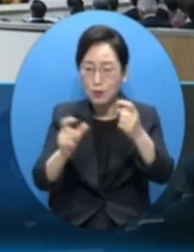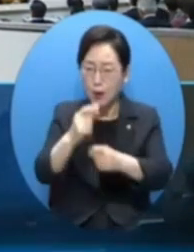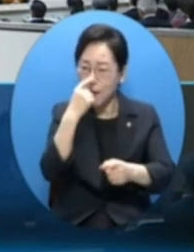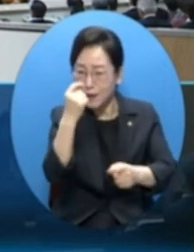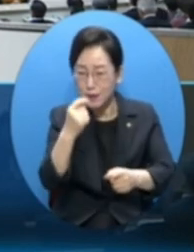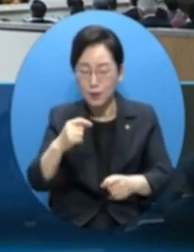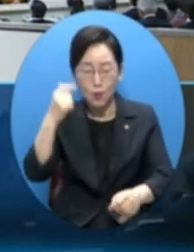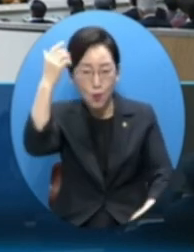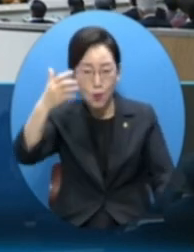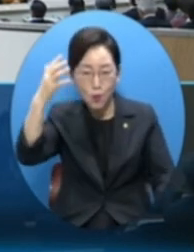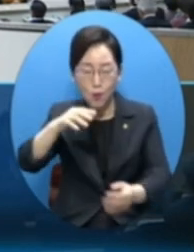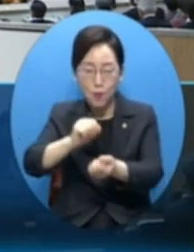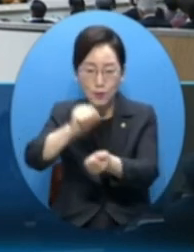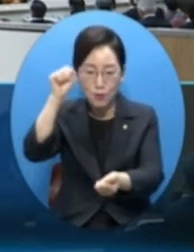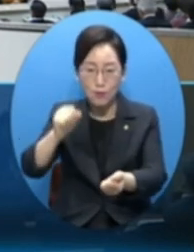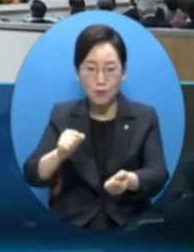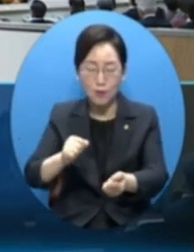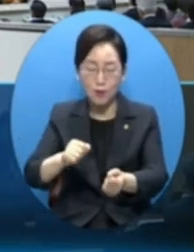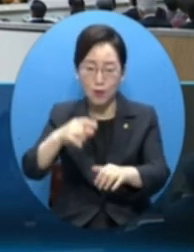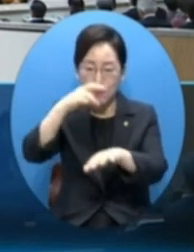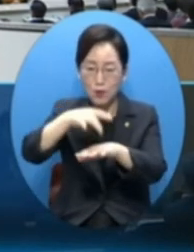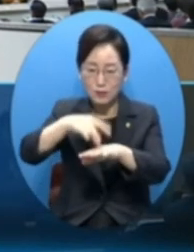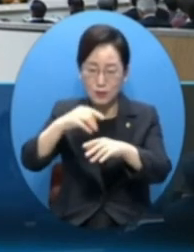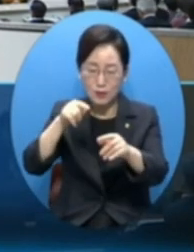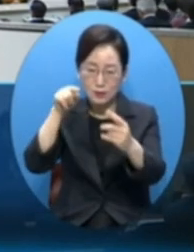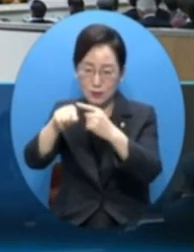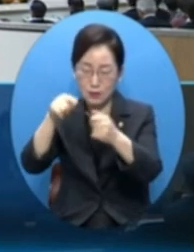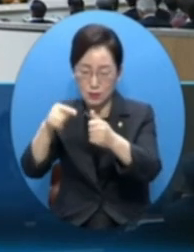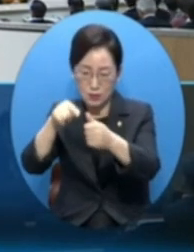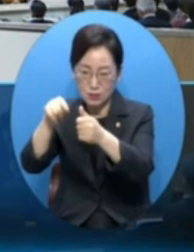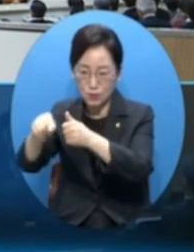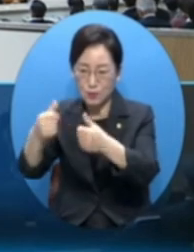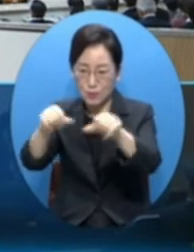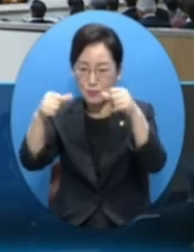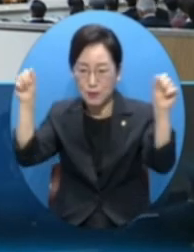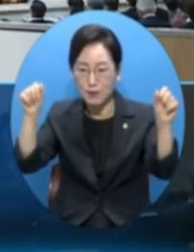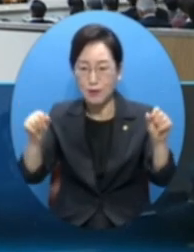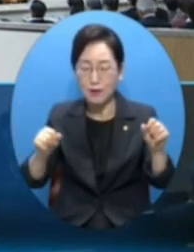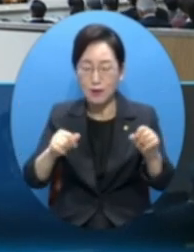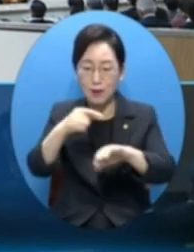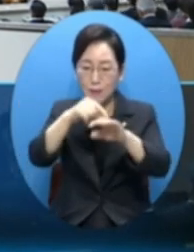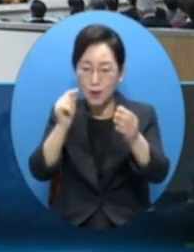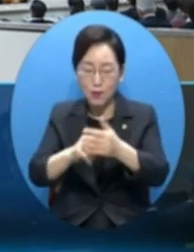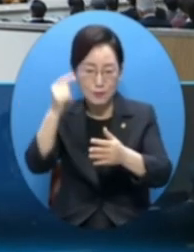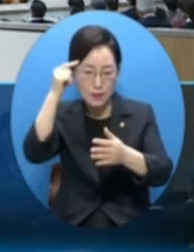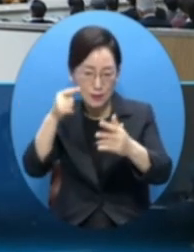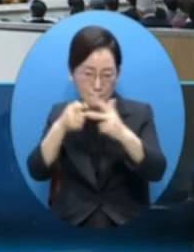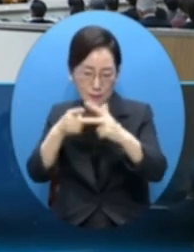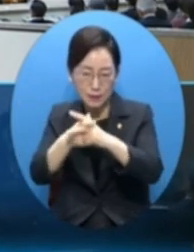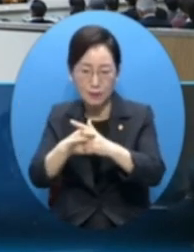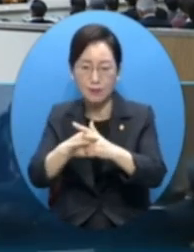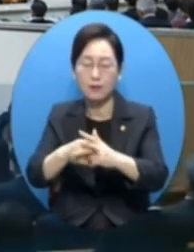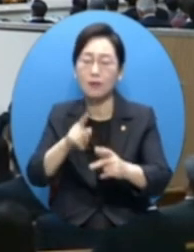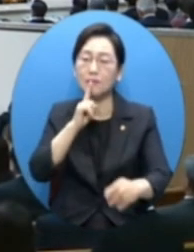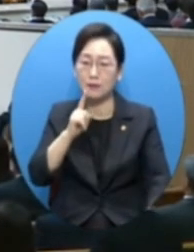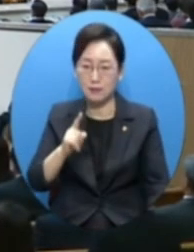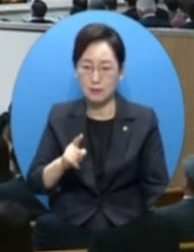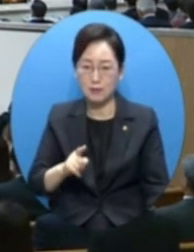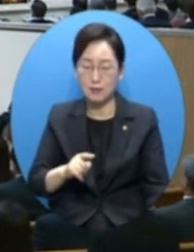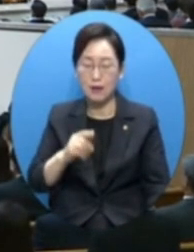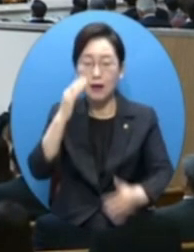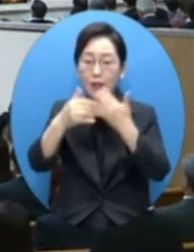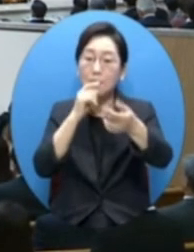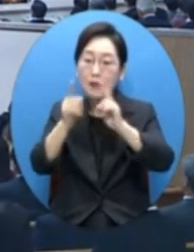및 관절과 골수를 찔러 쪼기까지 하며 또 마음의 생각과 뜻을 판단하니 말씀합니다. 말씀을 선포할